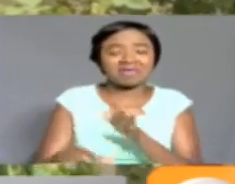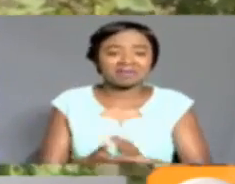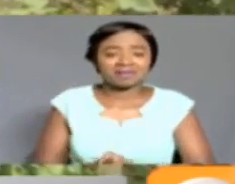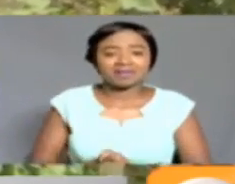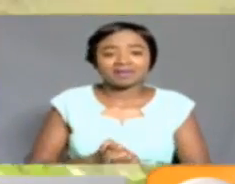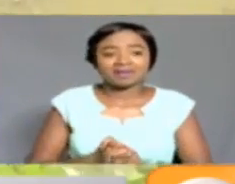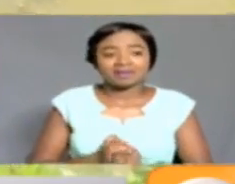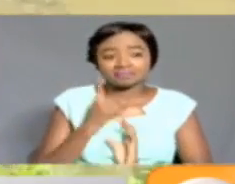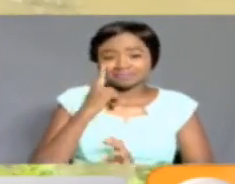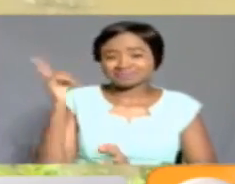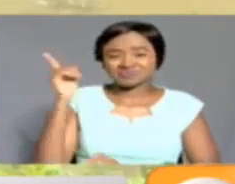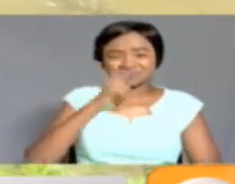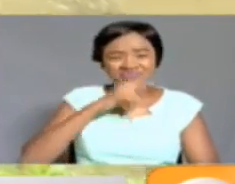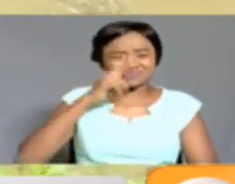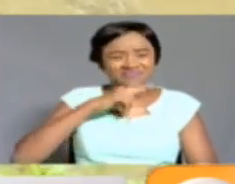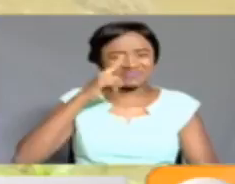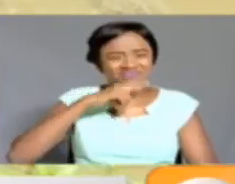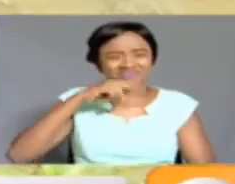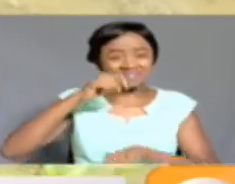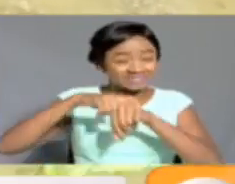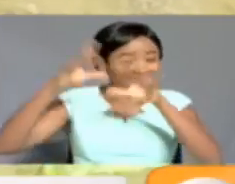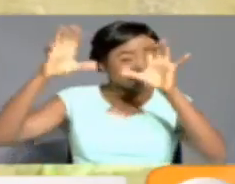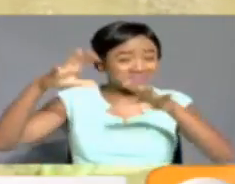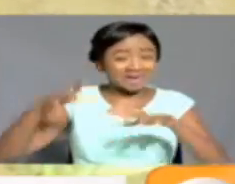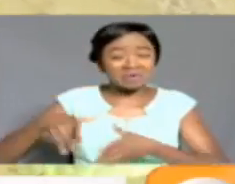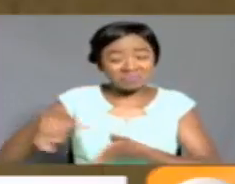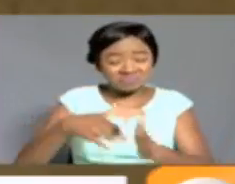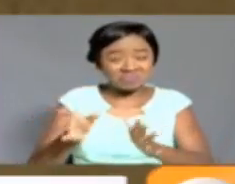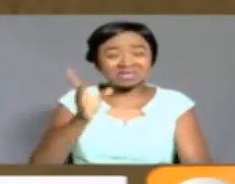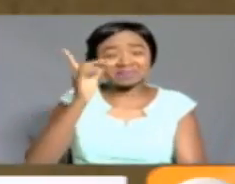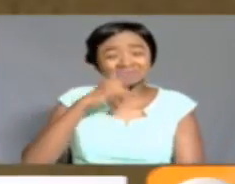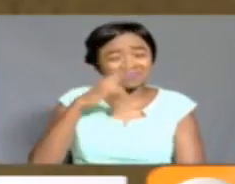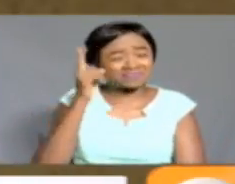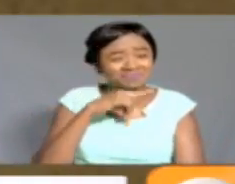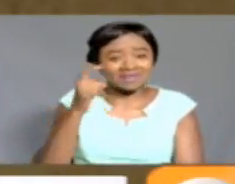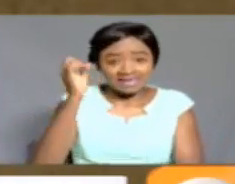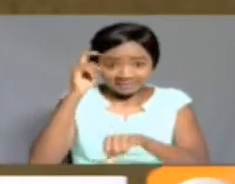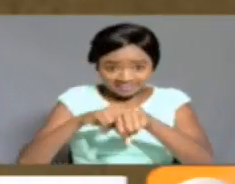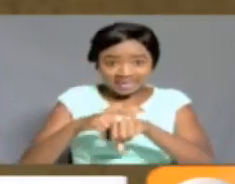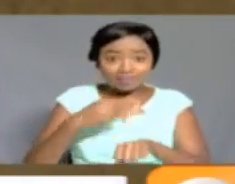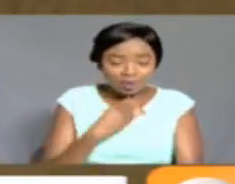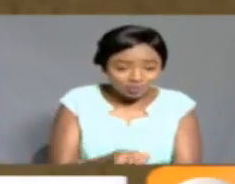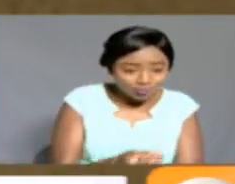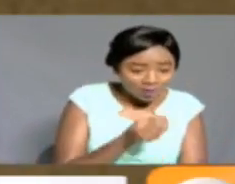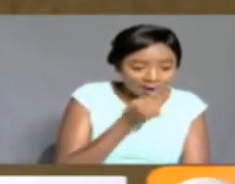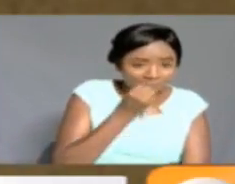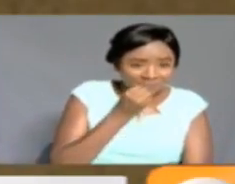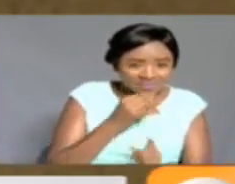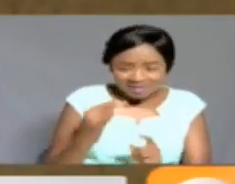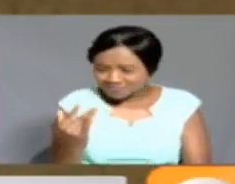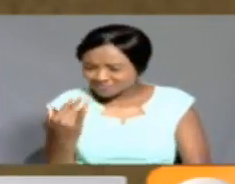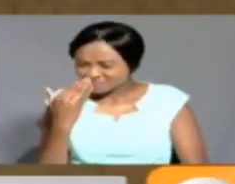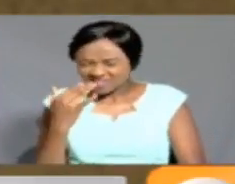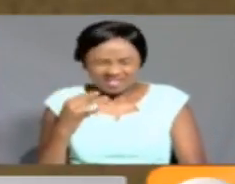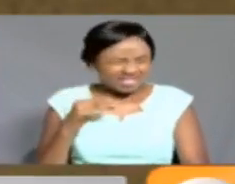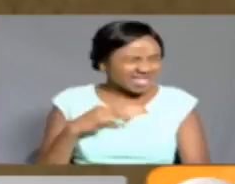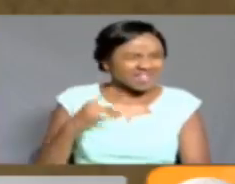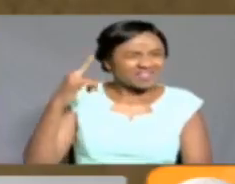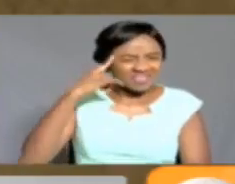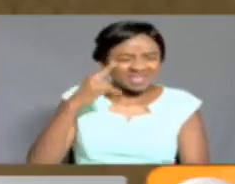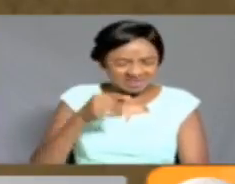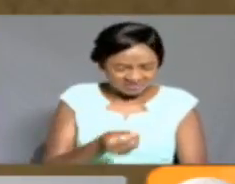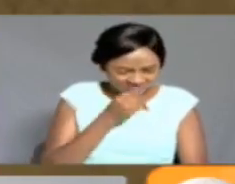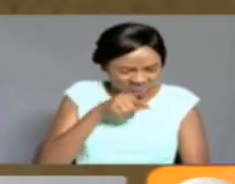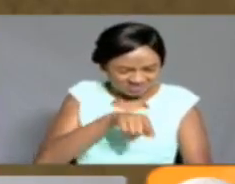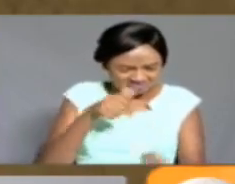mto huu haswa katika msimu wa mvua ni kero kwa wenyeji. Wakati unataka kukula, ukisikia hii harufu, unadhani hiyo chakula